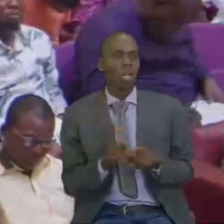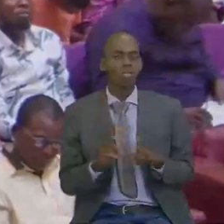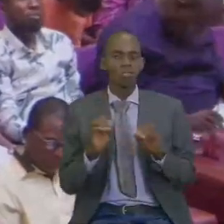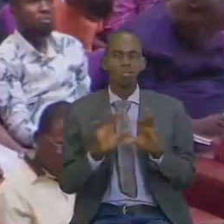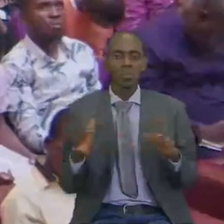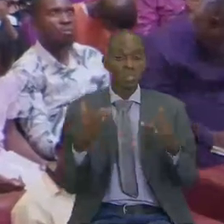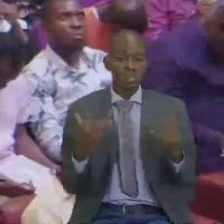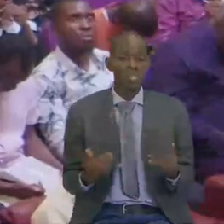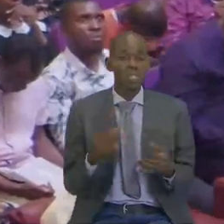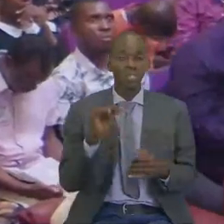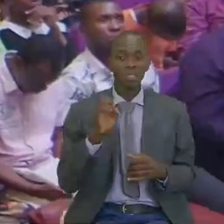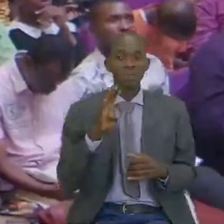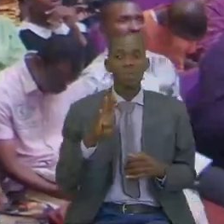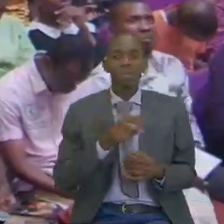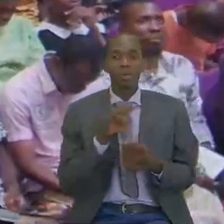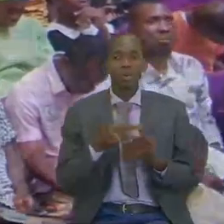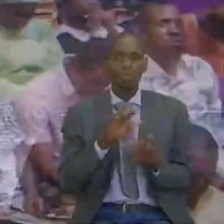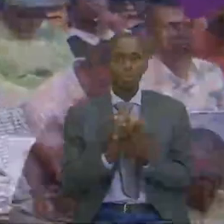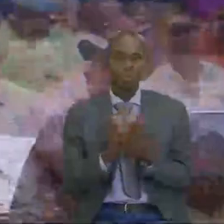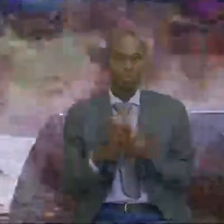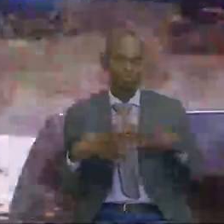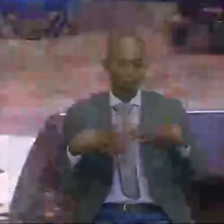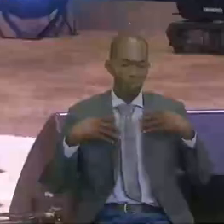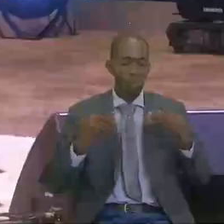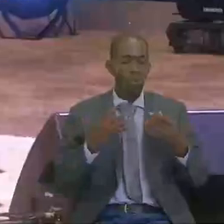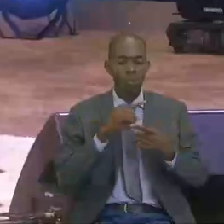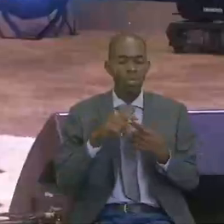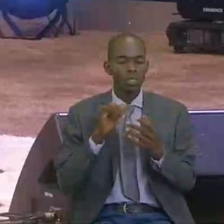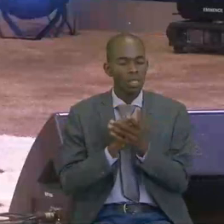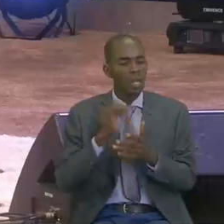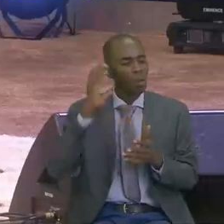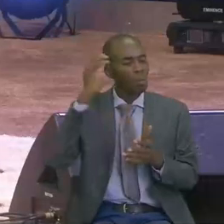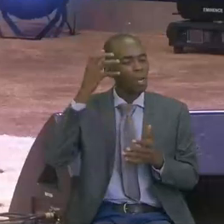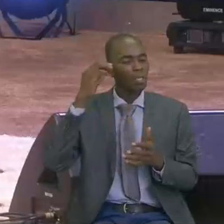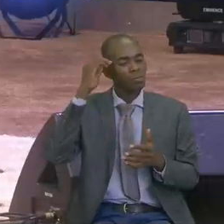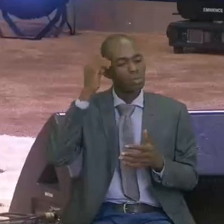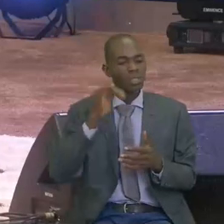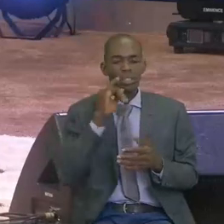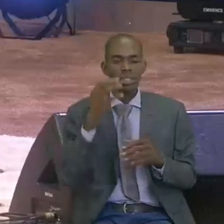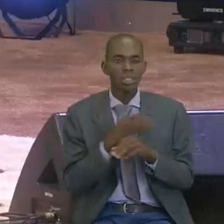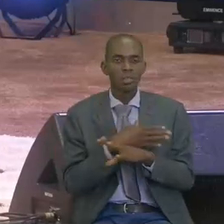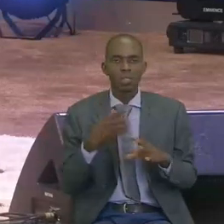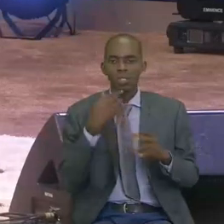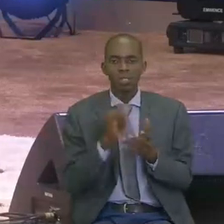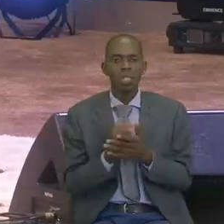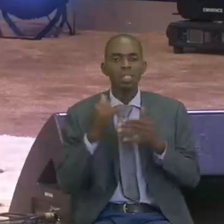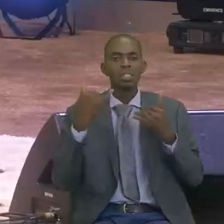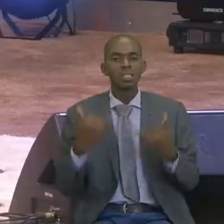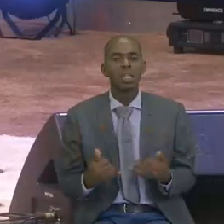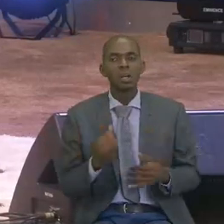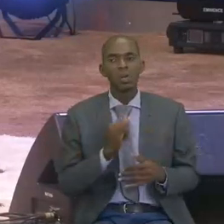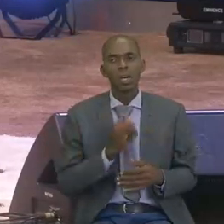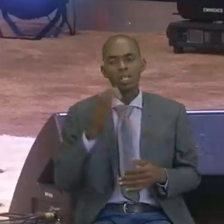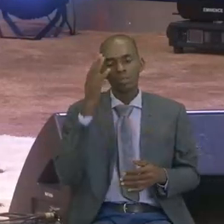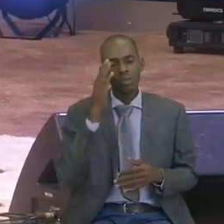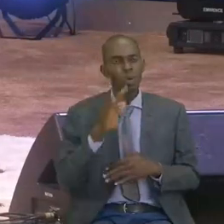Nebuchadnezzar, lorsque cette folie lui a été ôtée, il est revenu à son sens. Il dit que maintenant je sais, maintenant je comprends que tous les